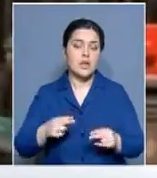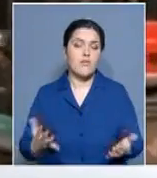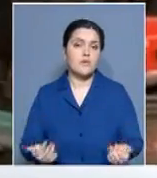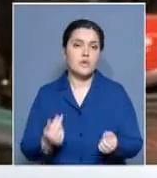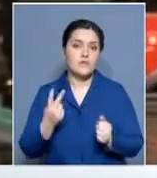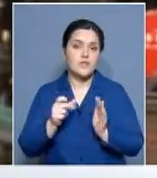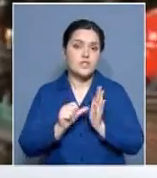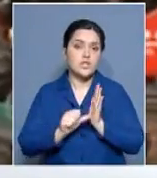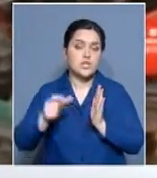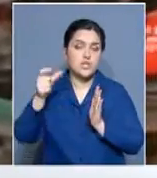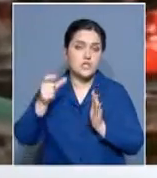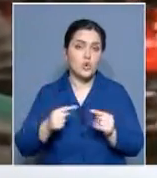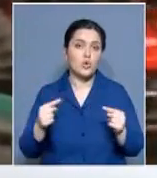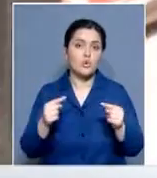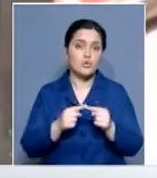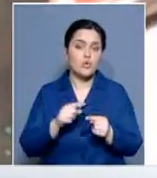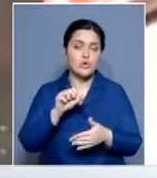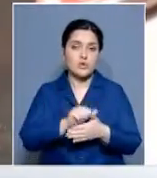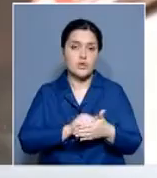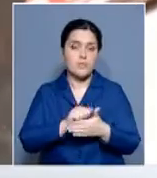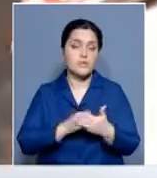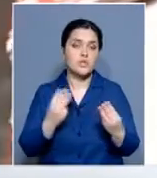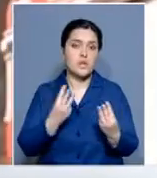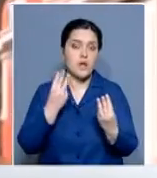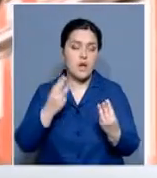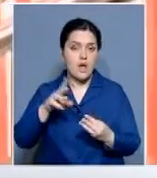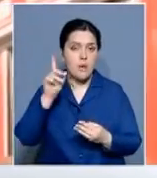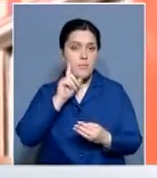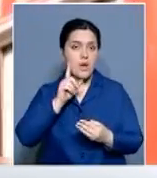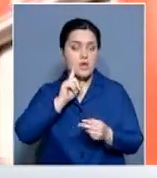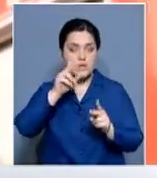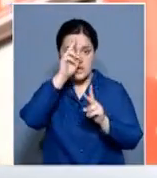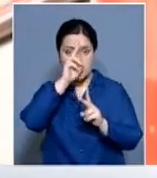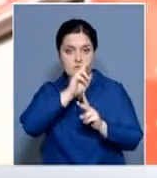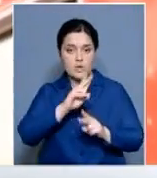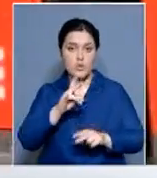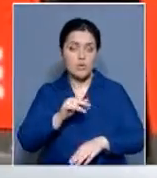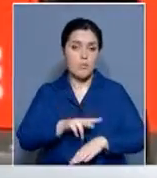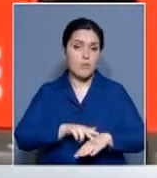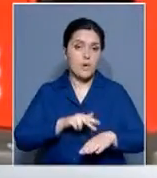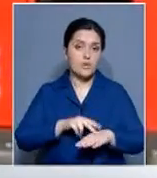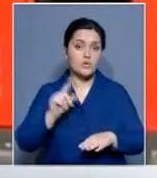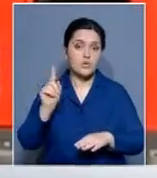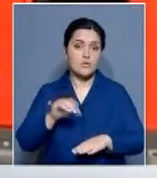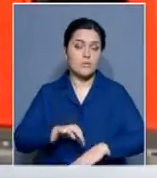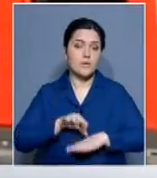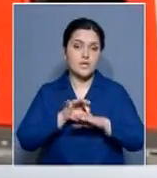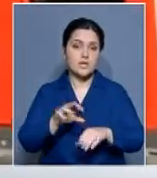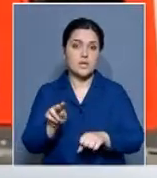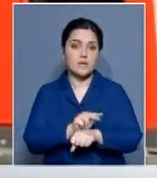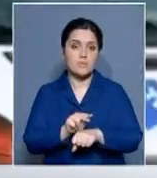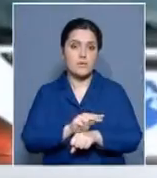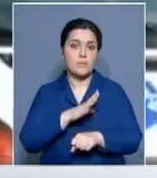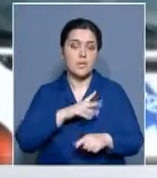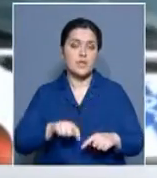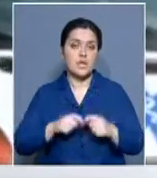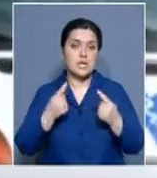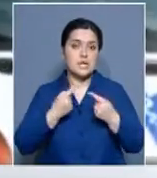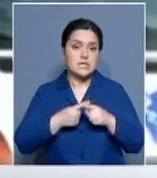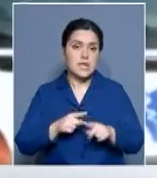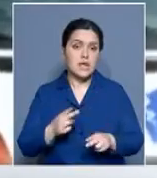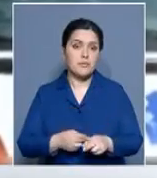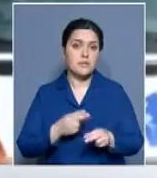строении, эвакуировали 260 человек. Точная причина возгорания пока не установлена. Однако полиция предполагает, что при проведении работ была